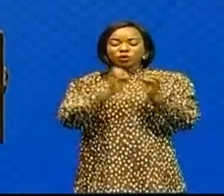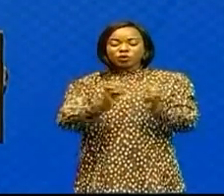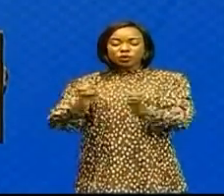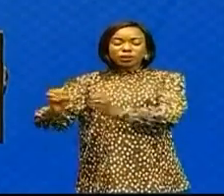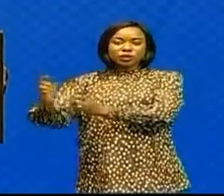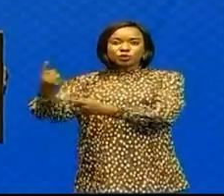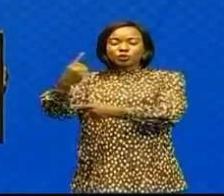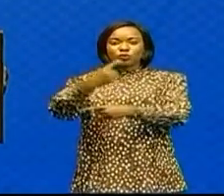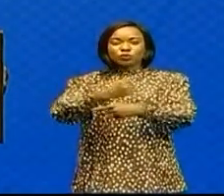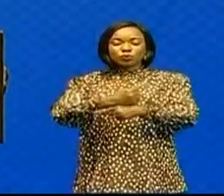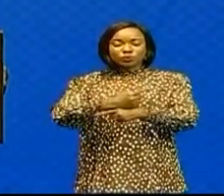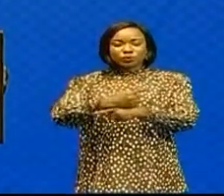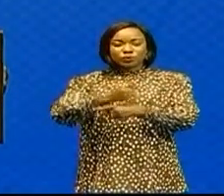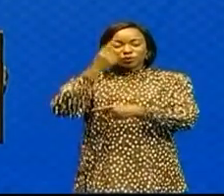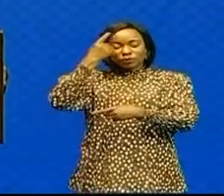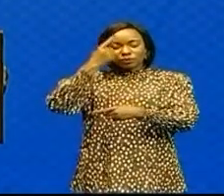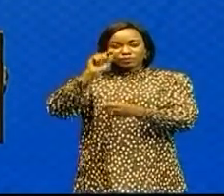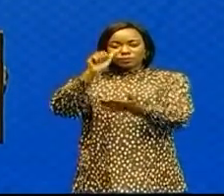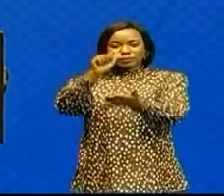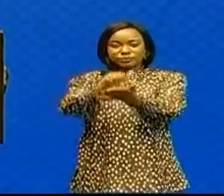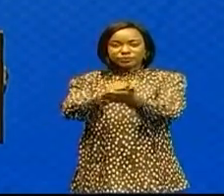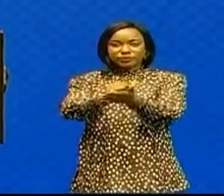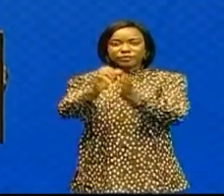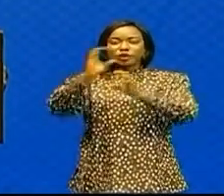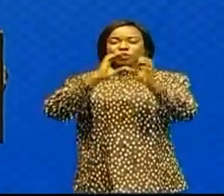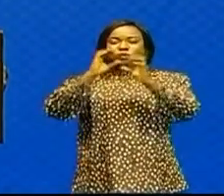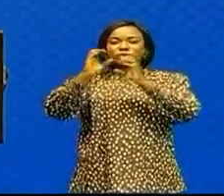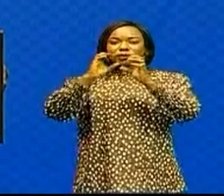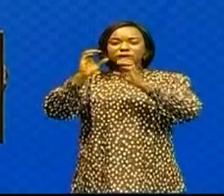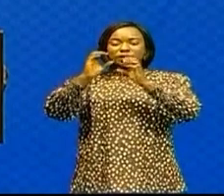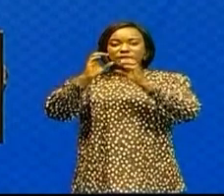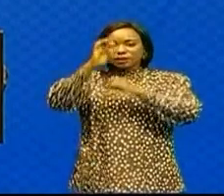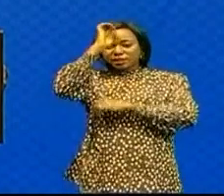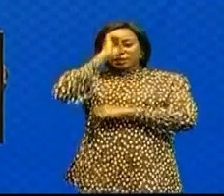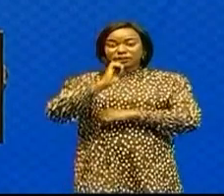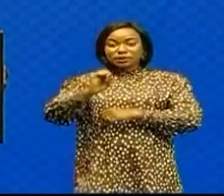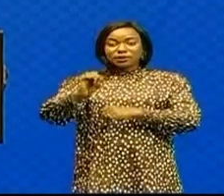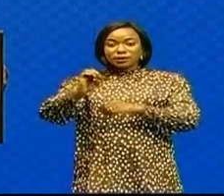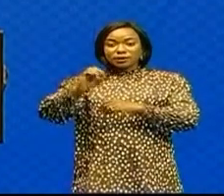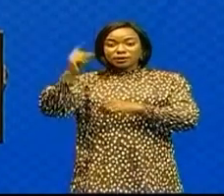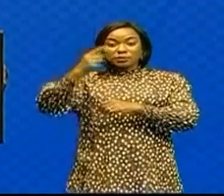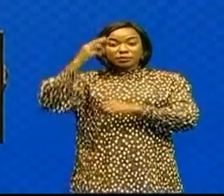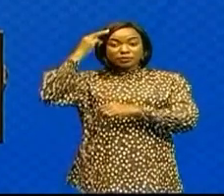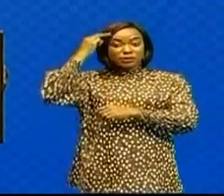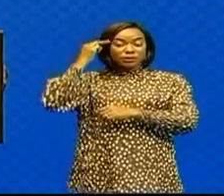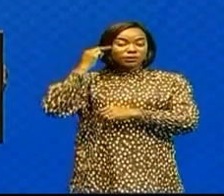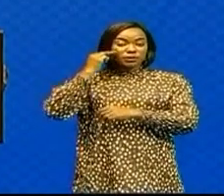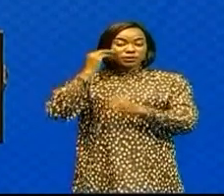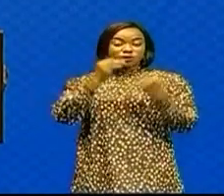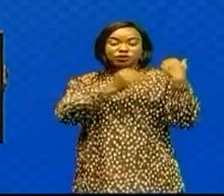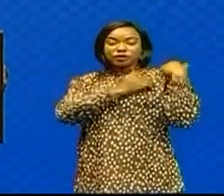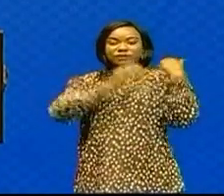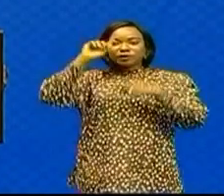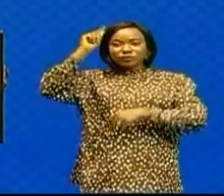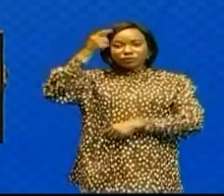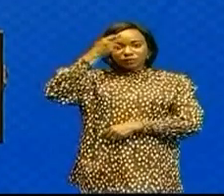jour, à savoir communication de son Excellence, Monsieur le Premier ministre, chef du